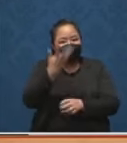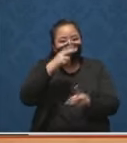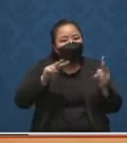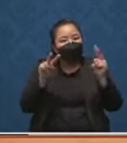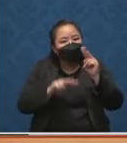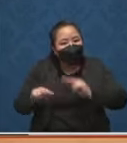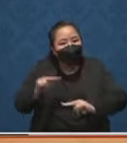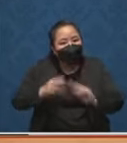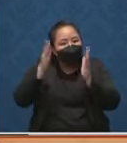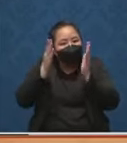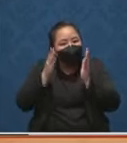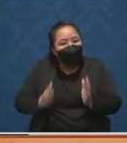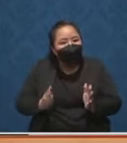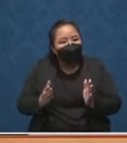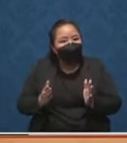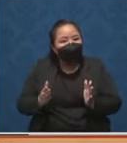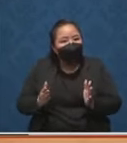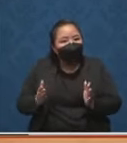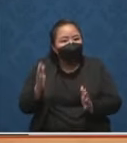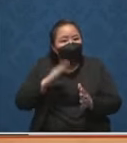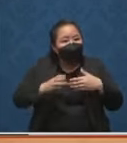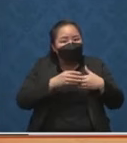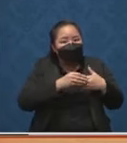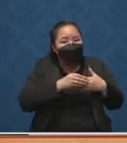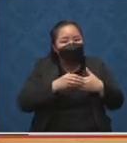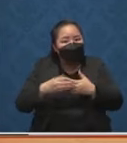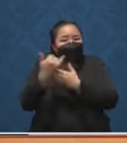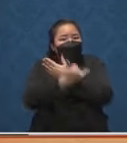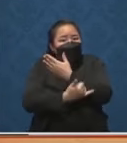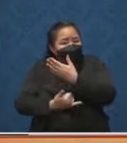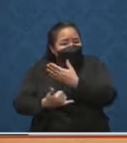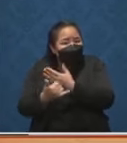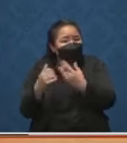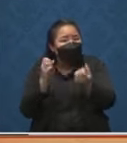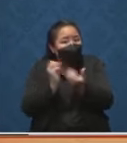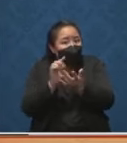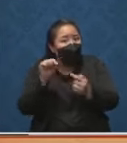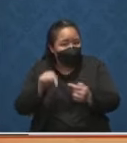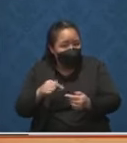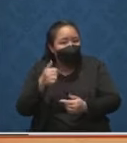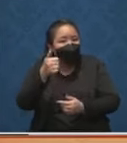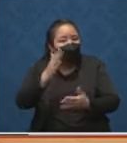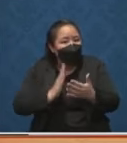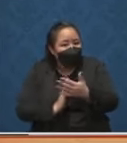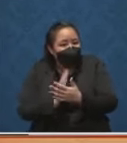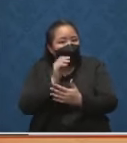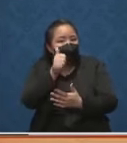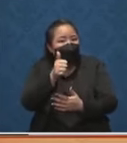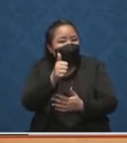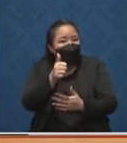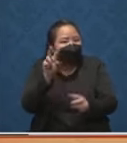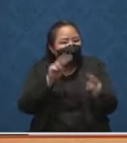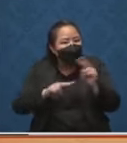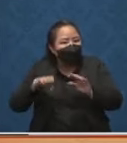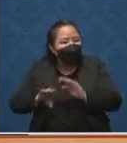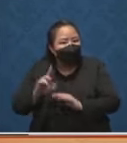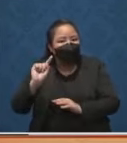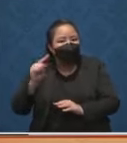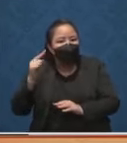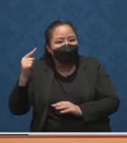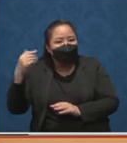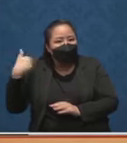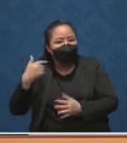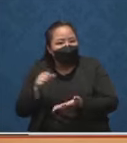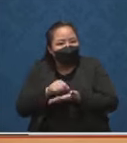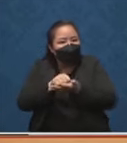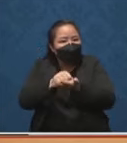ครองผู้บริโภคแล้วก็พาประเทศนี้ออกจากวิกฤตครั้งนี้ได้มีความพยายามที่จะมองหาบริษัทใหม่ๆที่จะเข้ามาเป็นผู้ให้บ